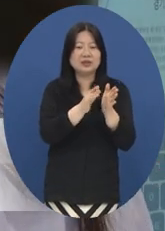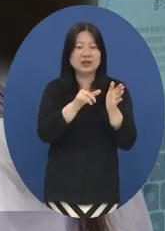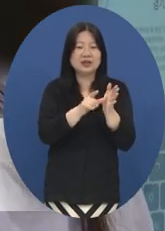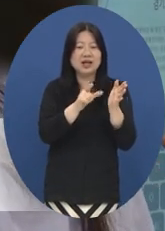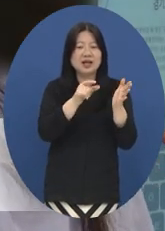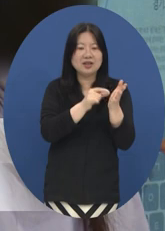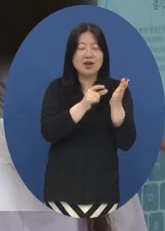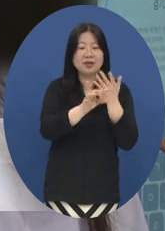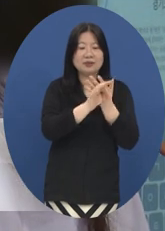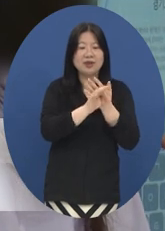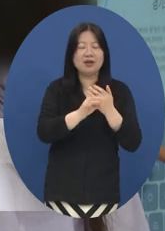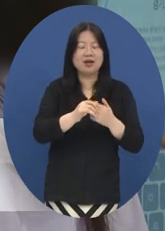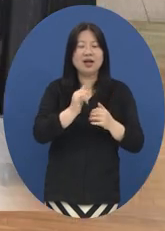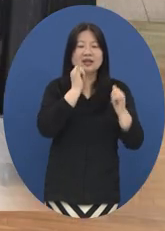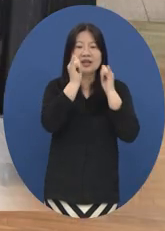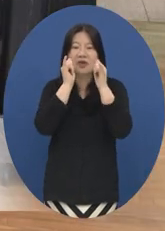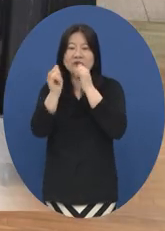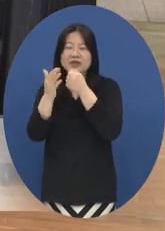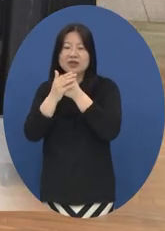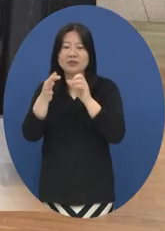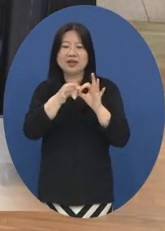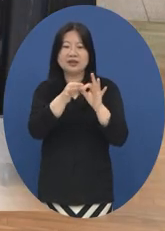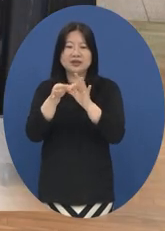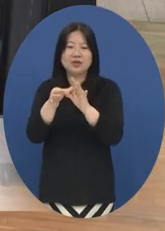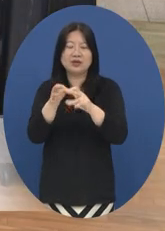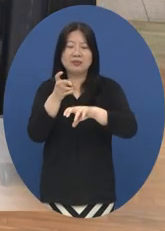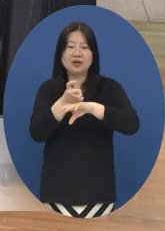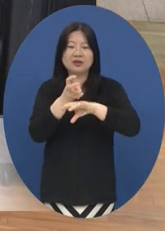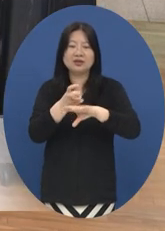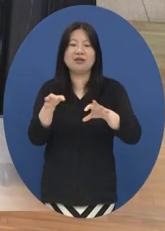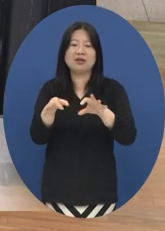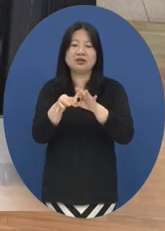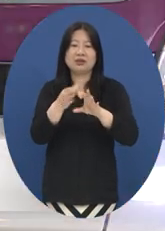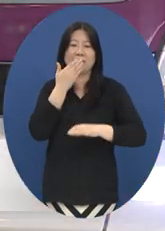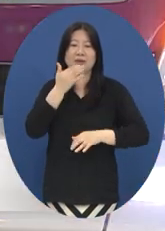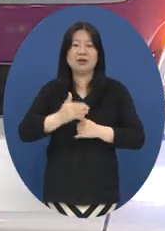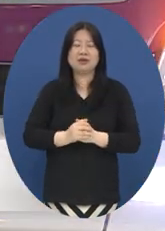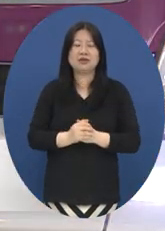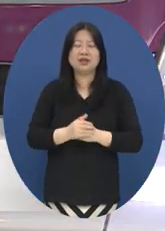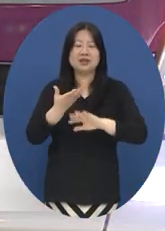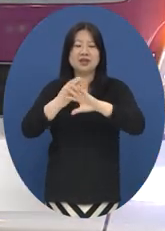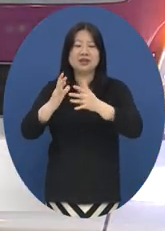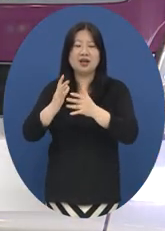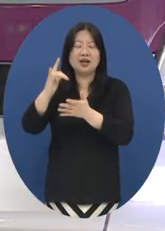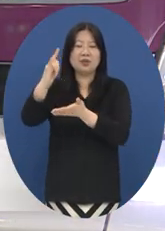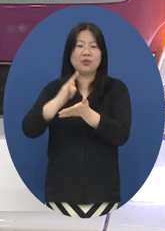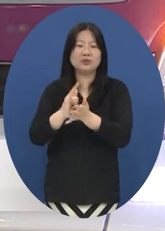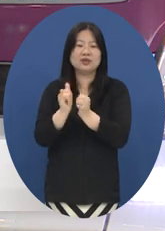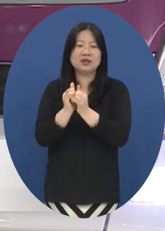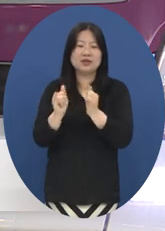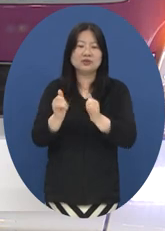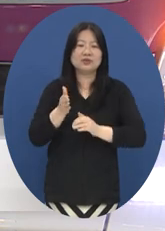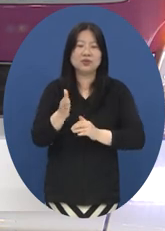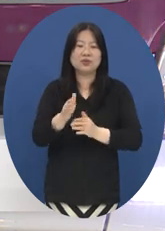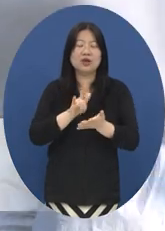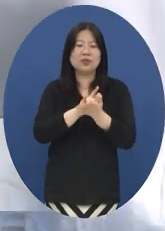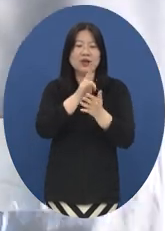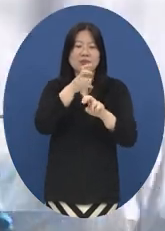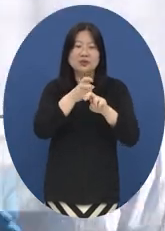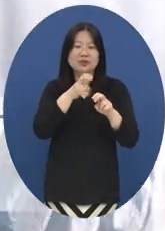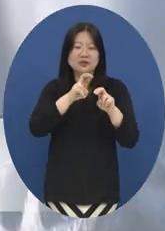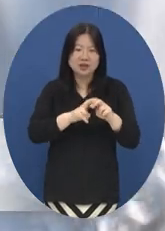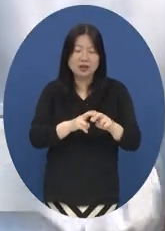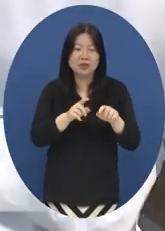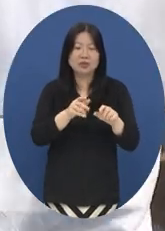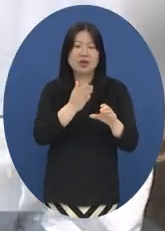해당 시군의 언락이 가 영계 교통수단으로 이어집니다 해외 국도 미는 전용 공항 버스를 타고 시